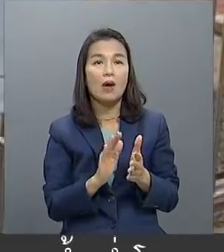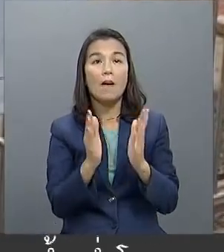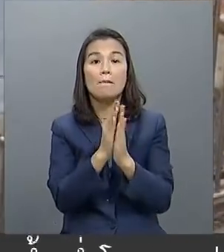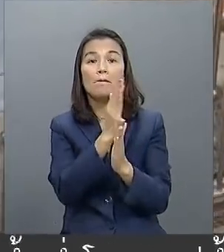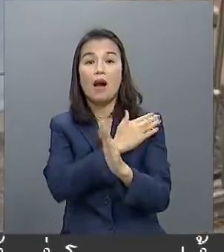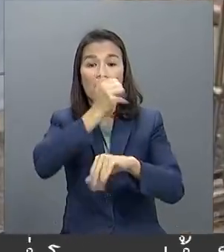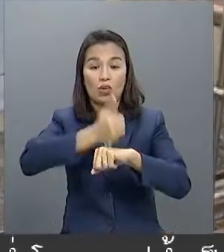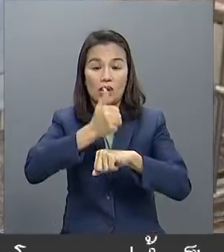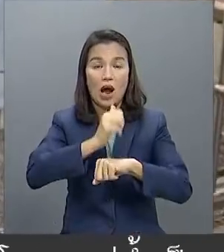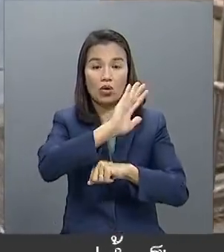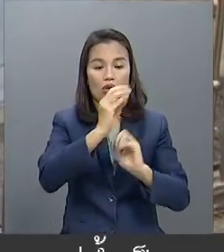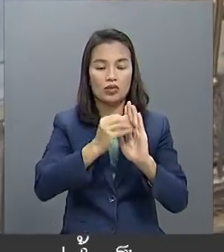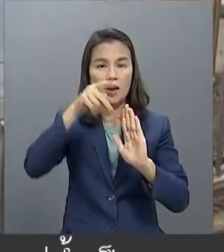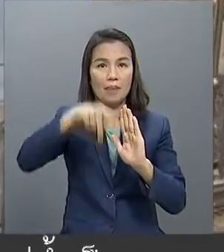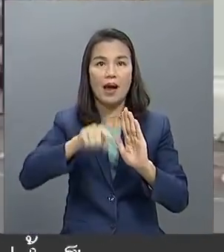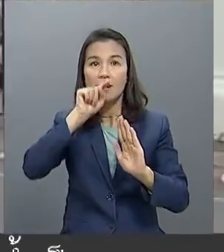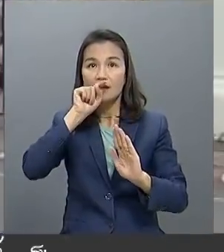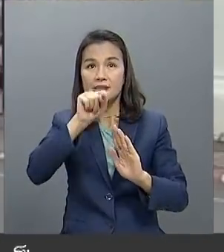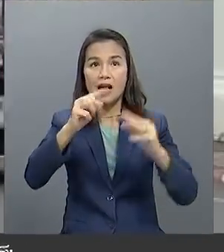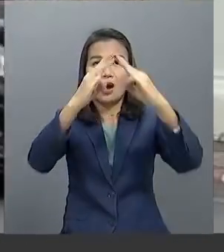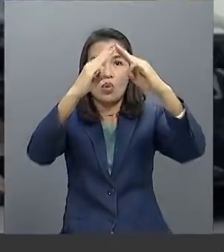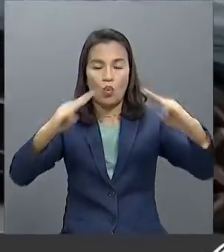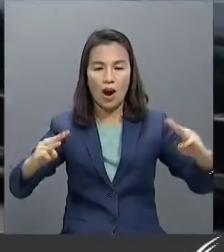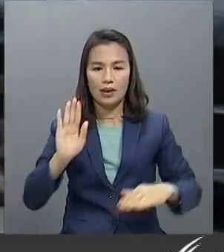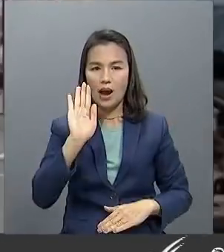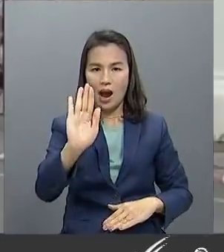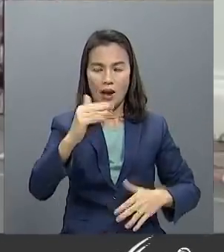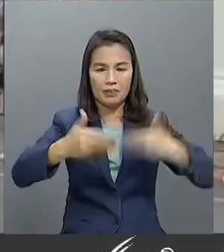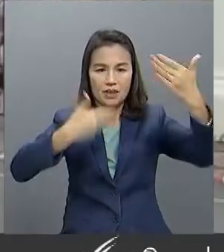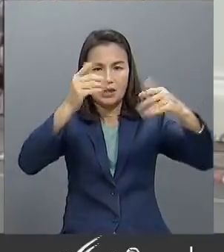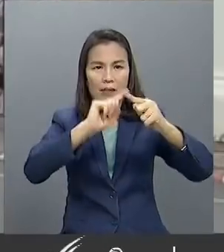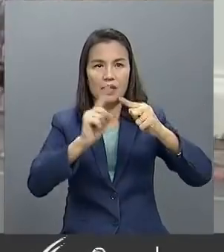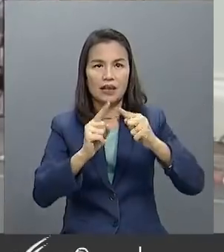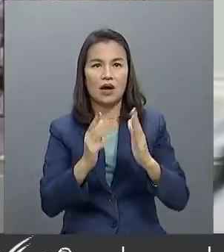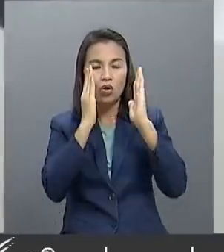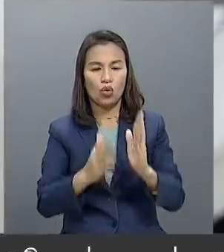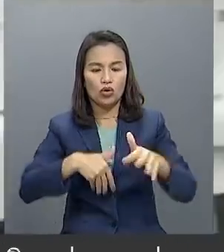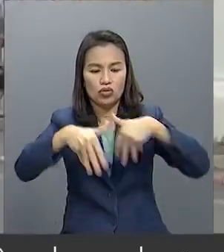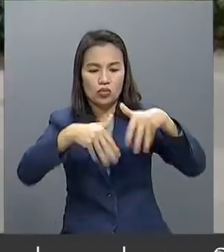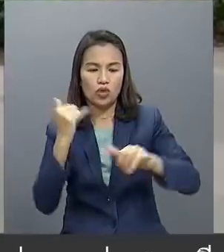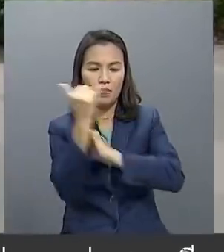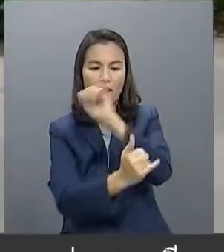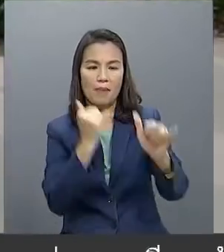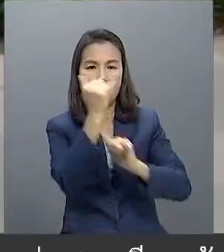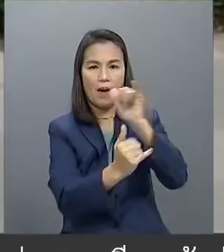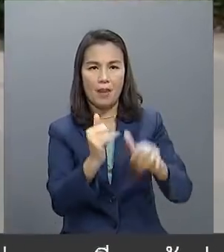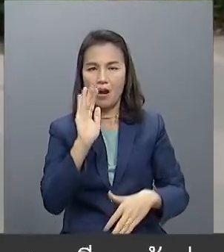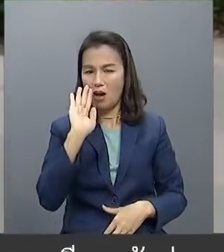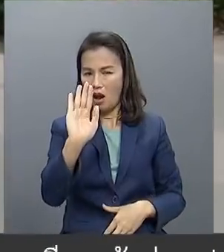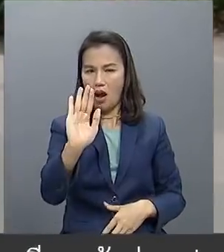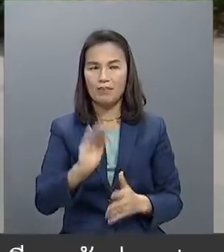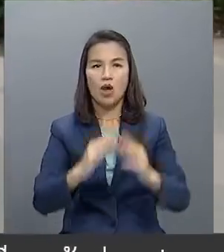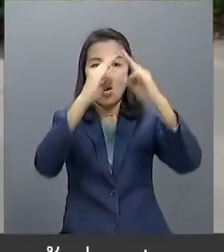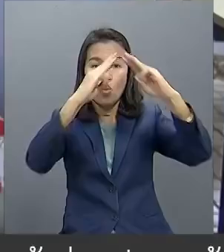แพร่ได้ออกคำสั่งให้ทุกวัตรงดกิจกรรมทุกชนิดที่มีการรวมกลุ่มเสี่ยงต่อแต่ถ้ากระบาดนะครับถ้าวัดใดฝ่าฝืน